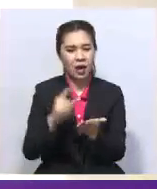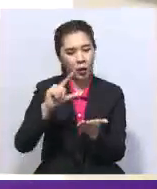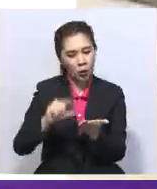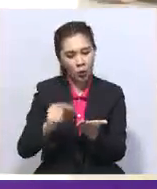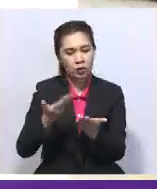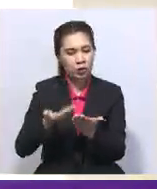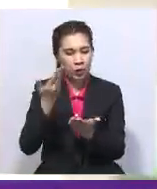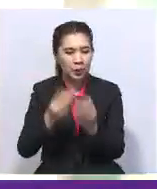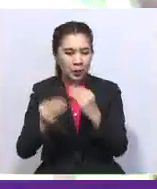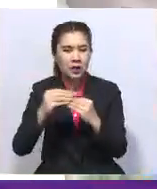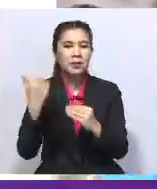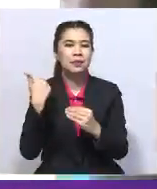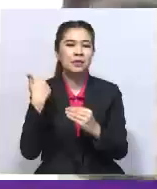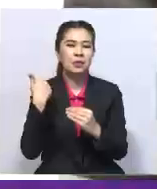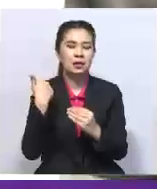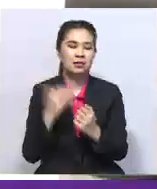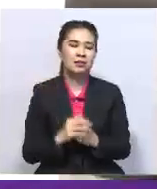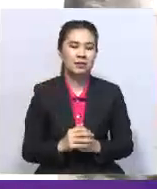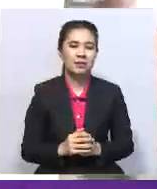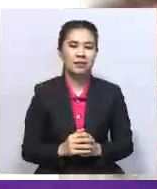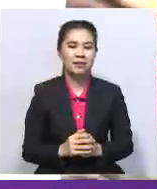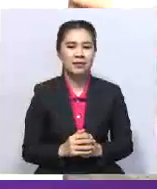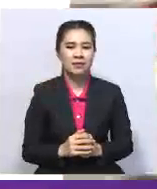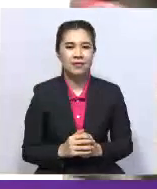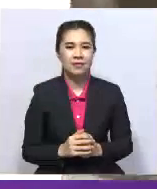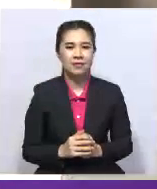ขึ้นค่ะก็ตามสภาวะอะค่ะ